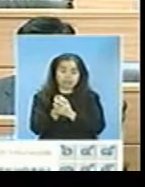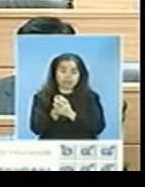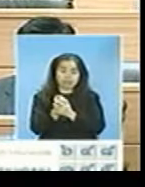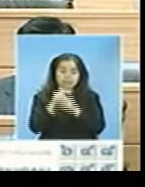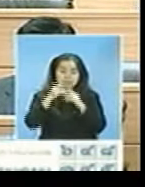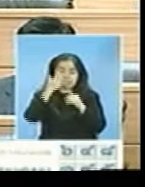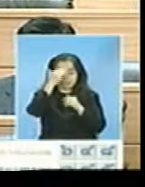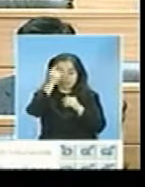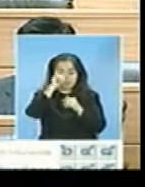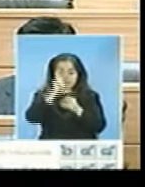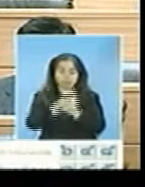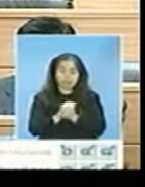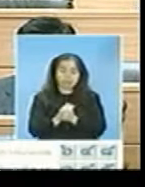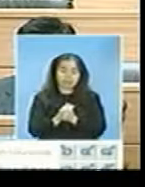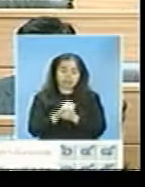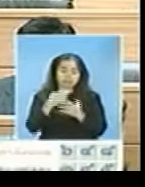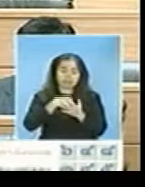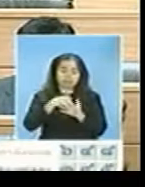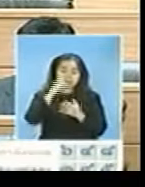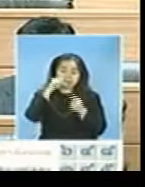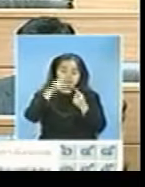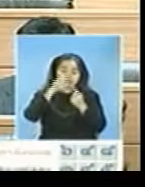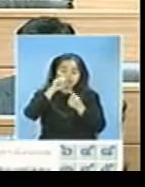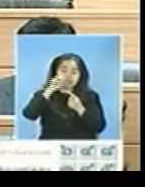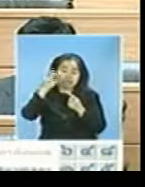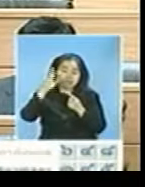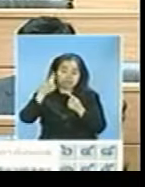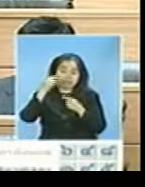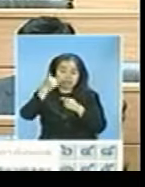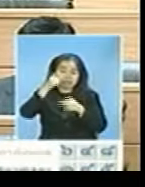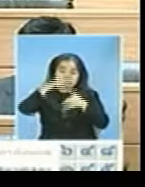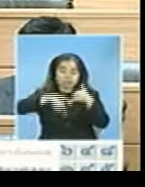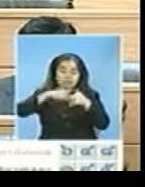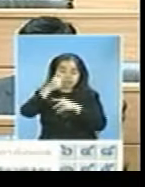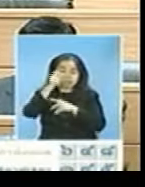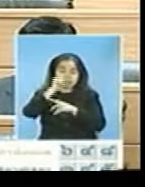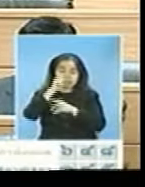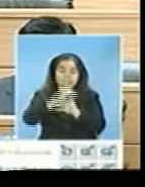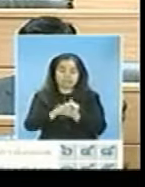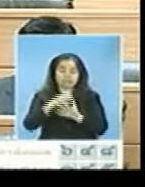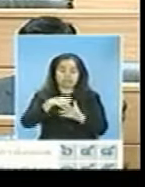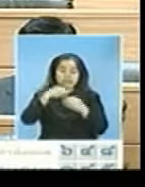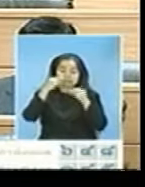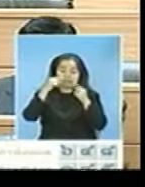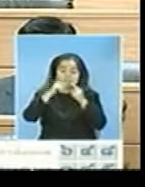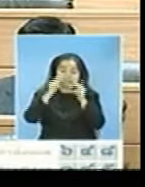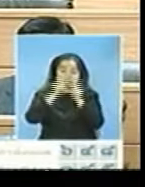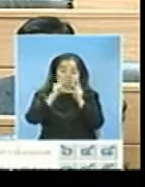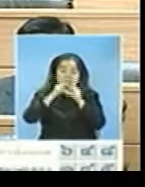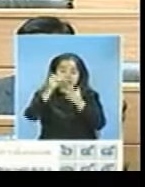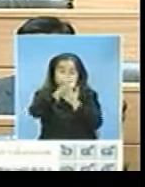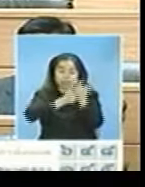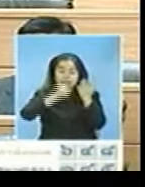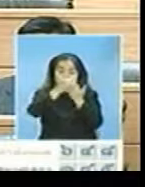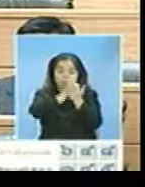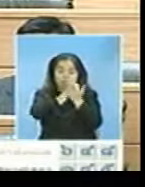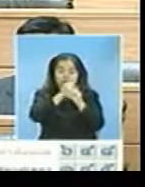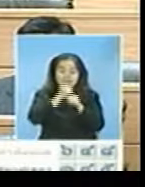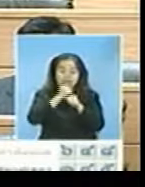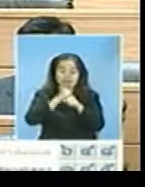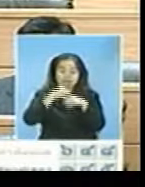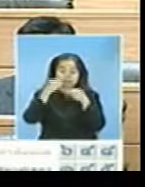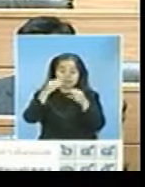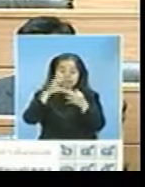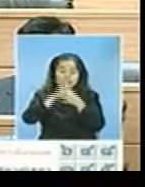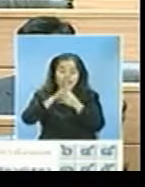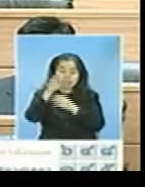เพราะอะไรนะครับที่ต้องการสสร.ที่ดีเพราะว่าต้องการให้ได้รัฐธรรมนูญที่ดีเพื่อที่จะมาใช้ปกครองประ